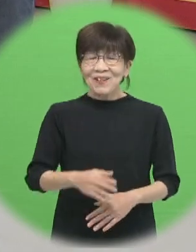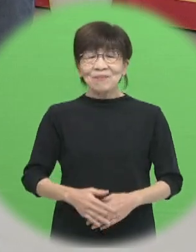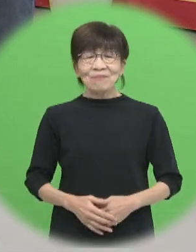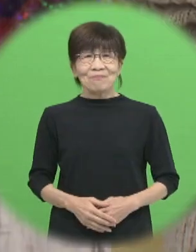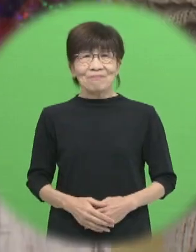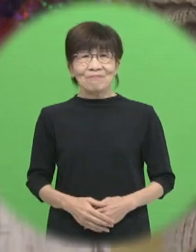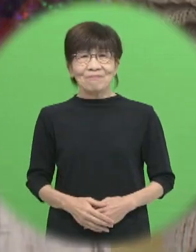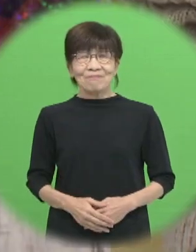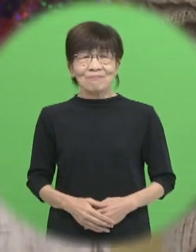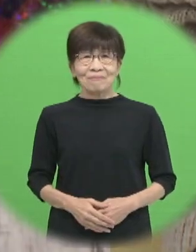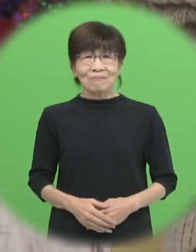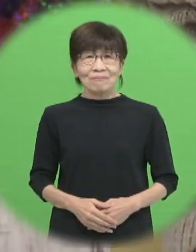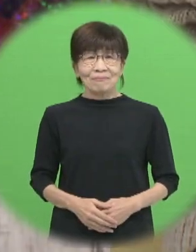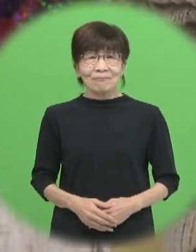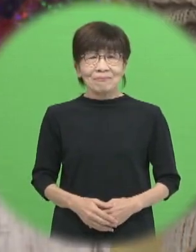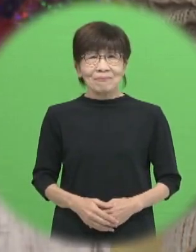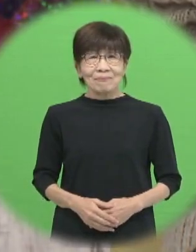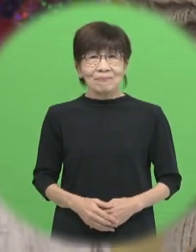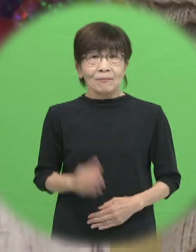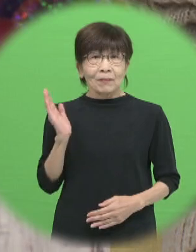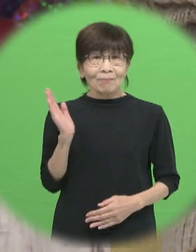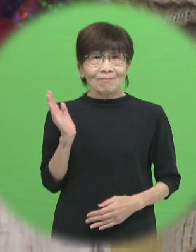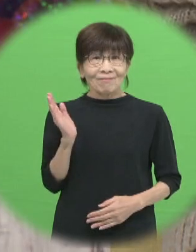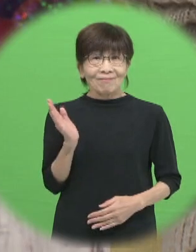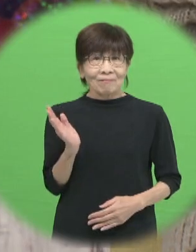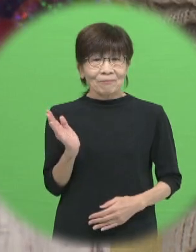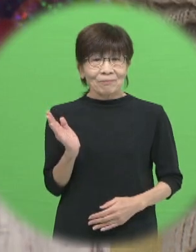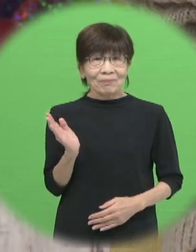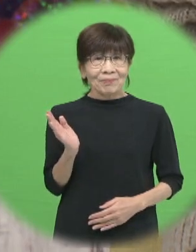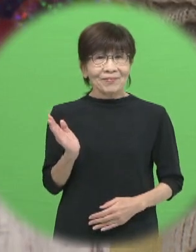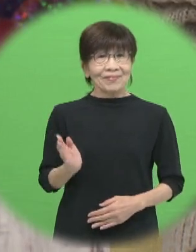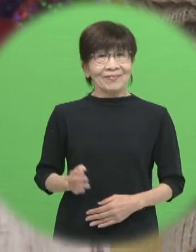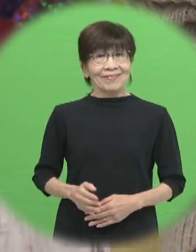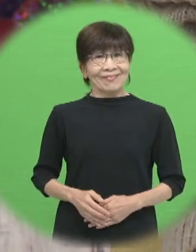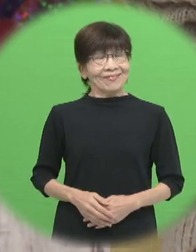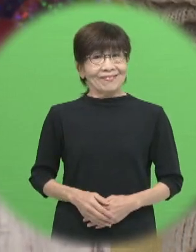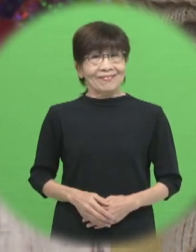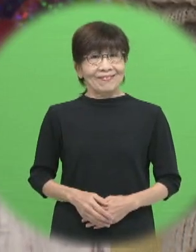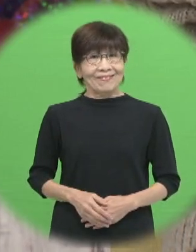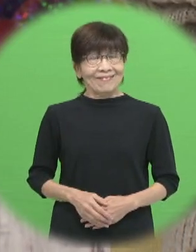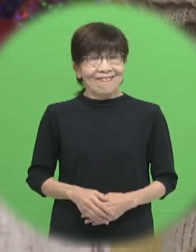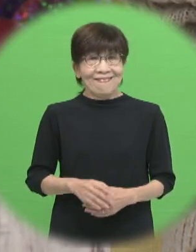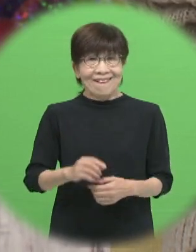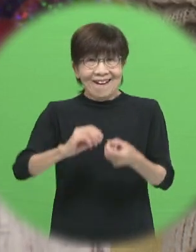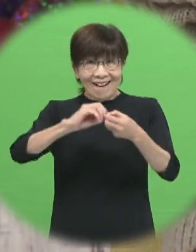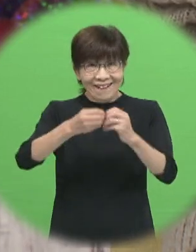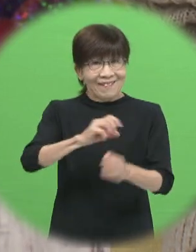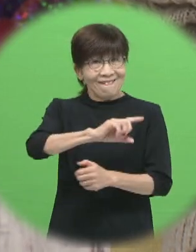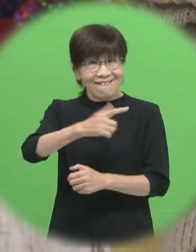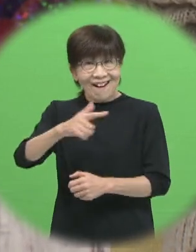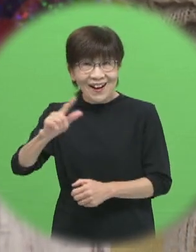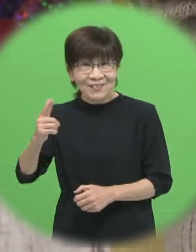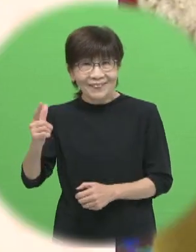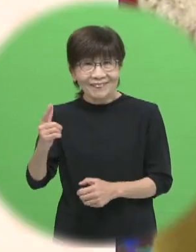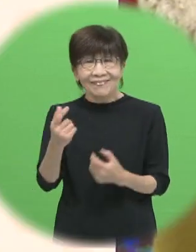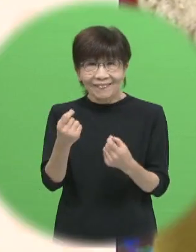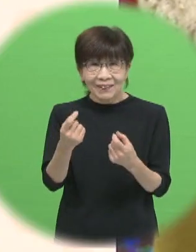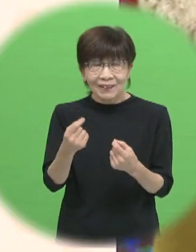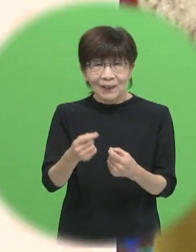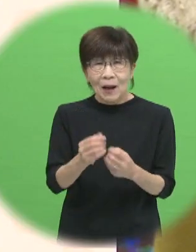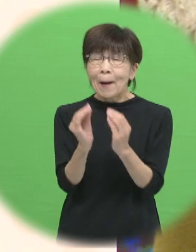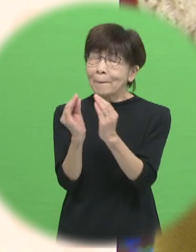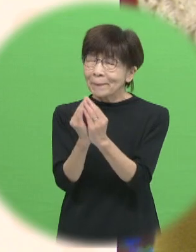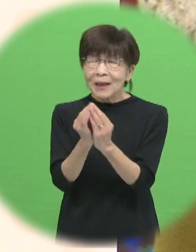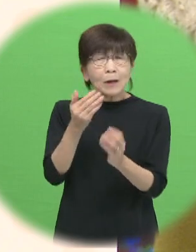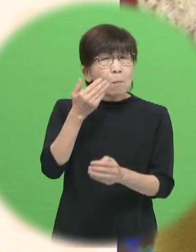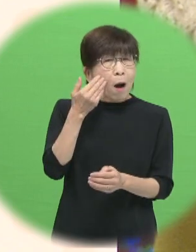てみましょう、 うん、あら ねえ、結構カラフルになっていると思いませんか、ね、でもちろんピンク